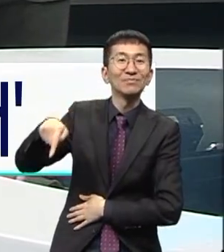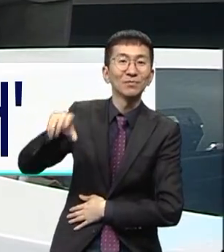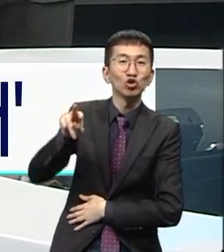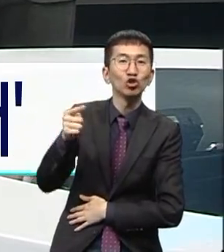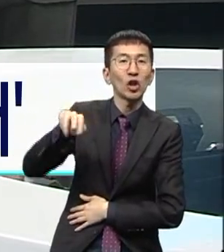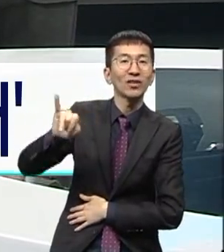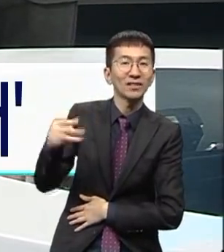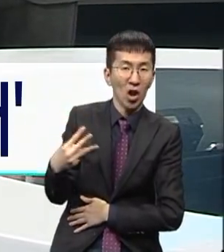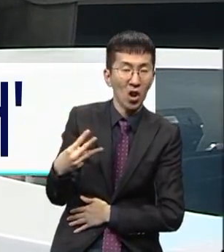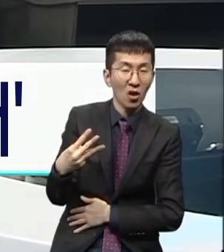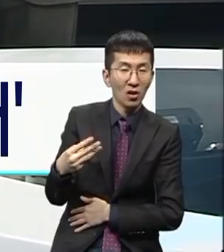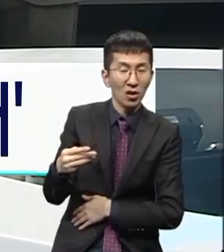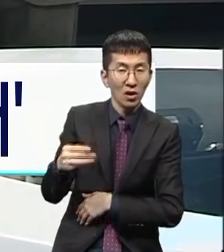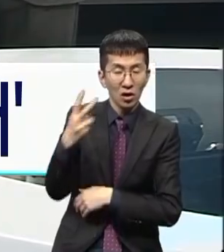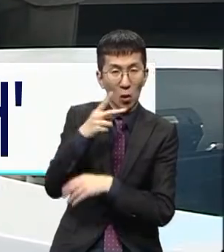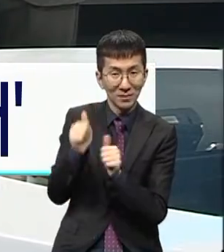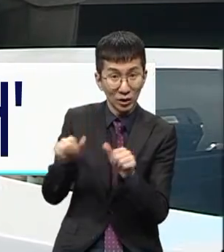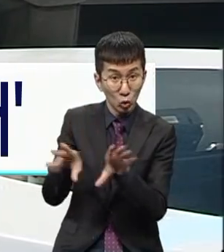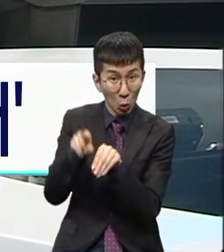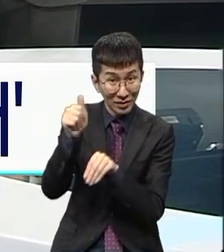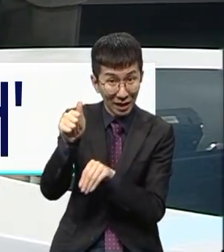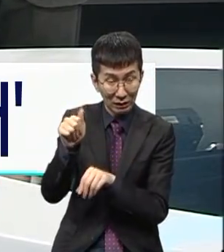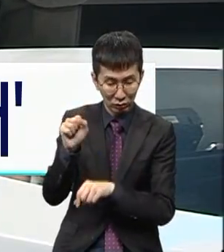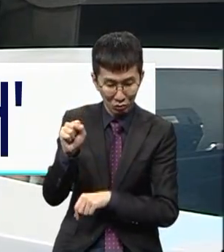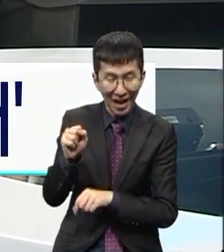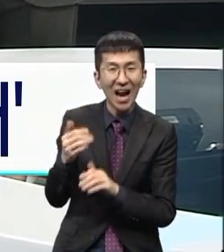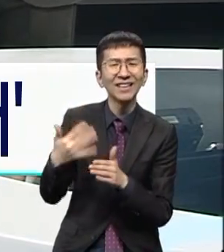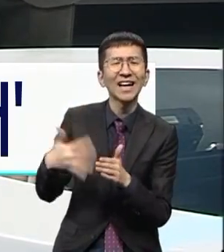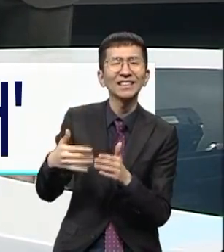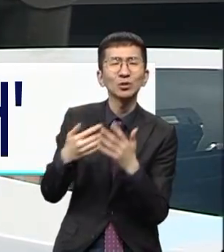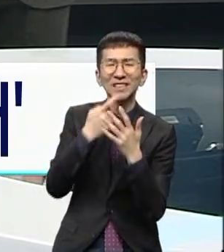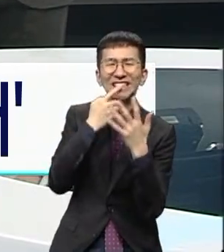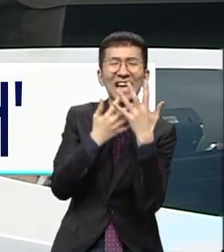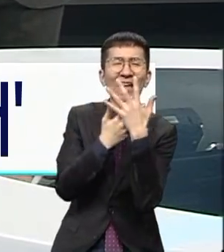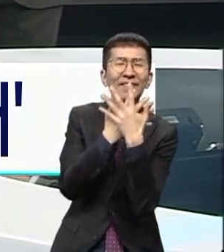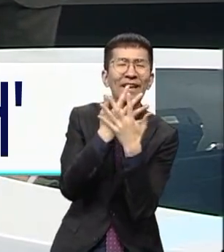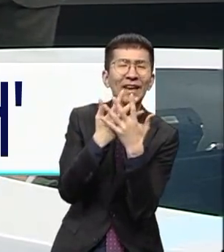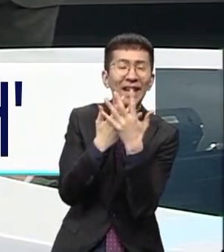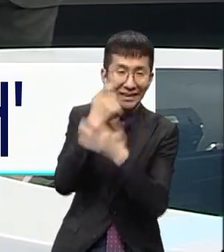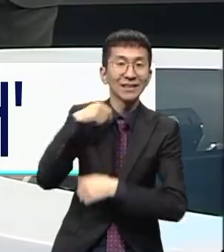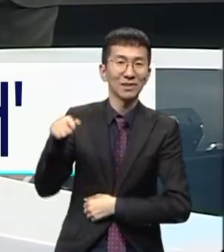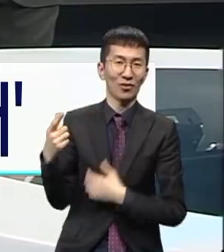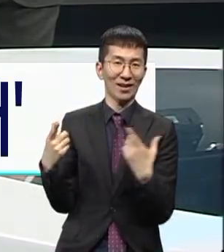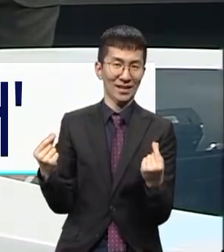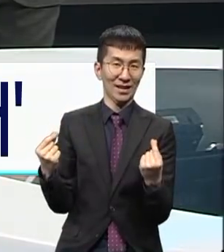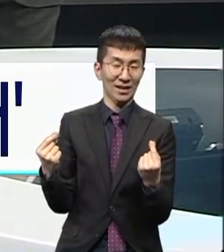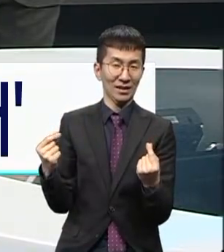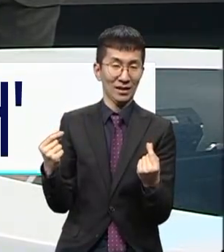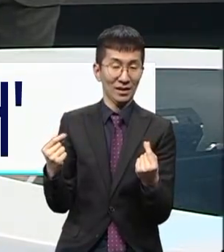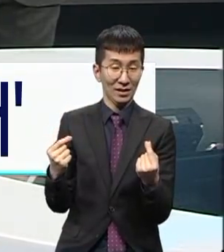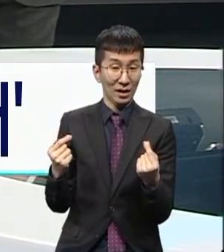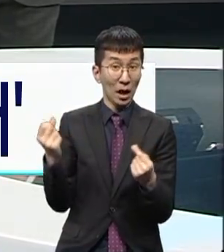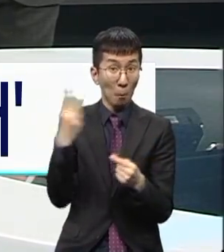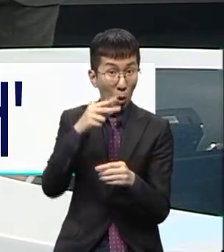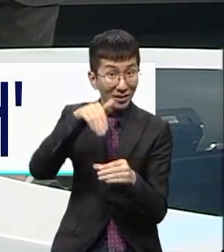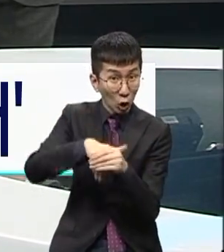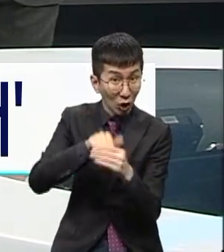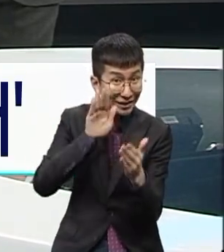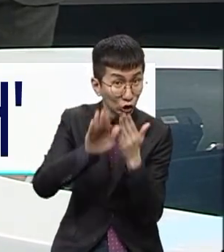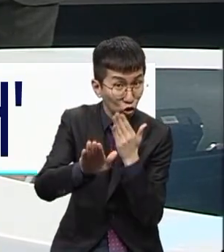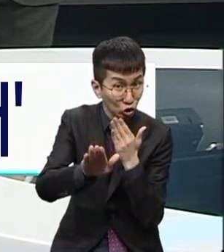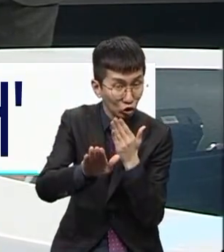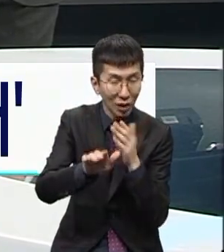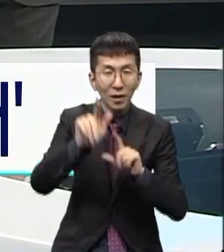윤석열 전 검찰총장은 아직 등판 전이라서 여전히 안개 속이라고 할수 있습니다. 재보궐선거 이후